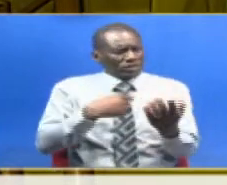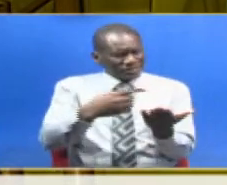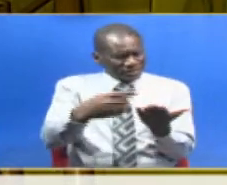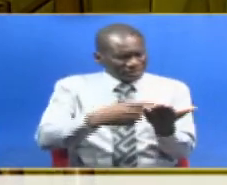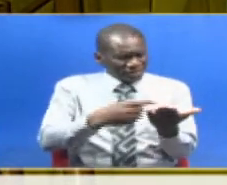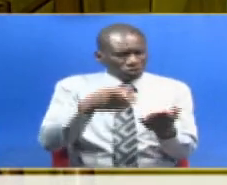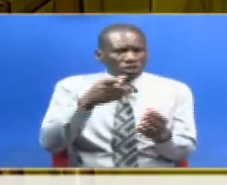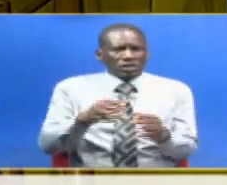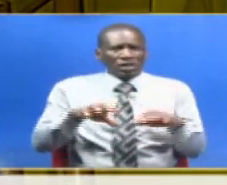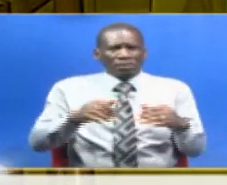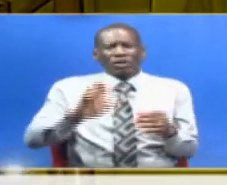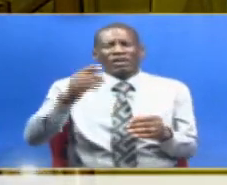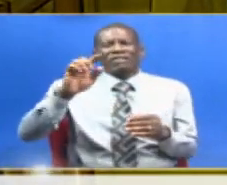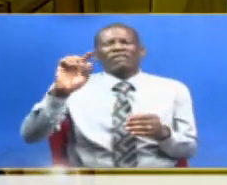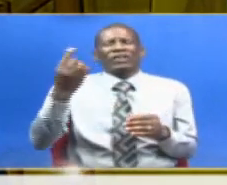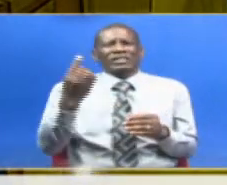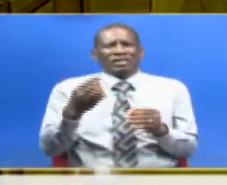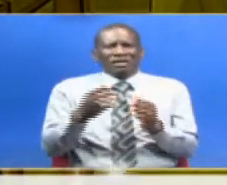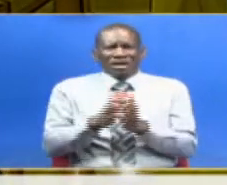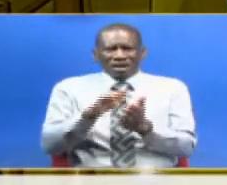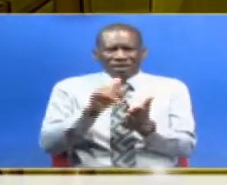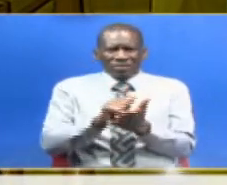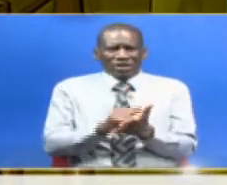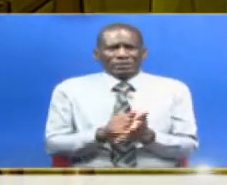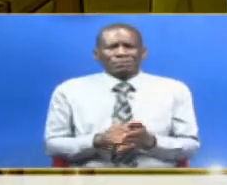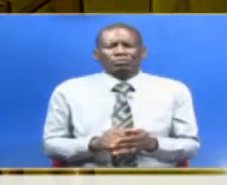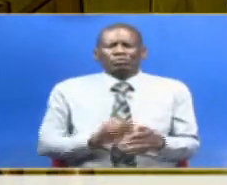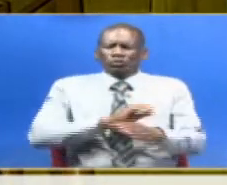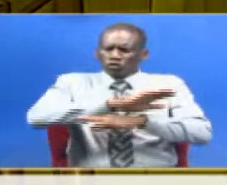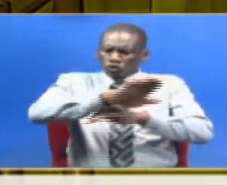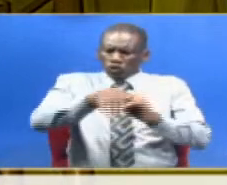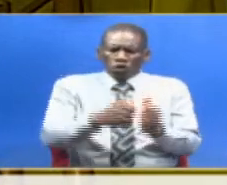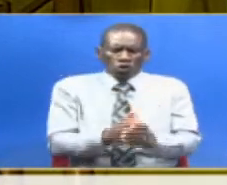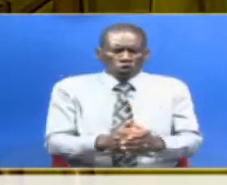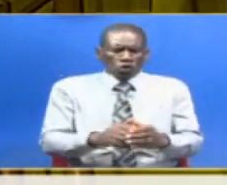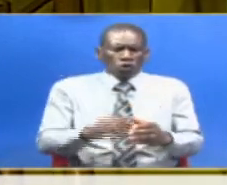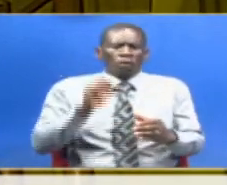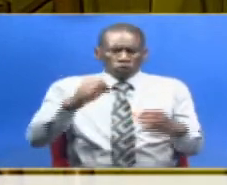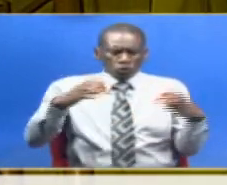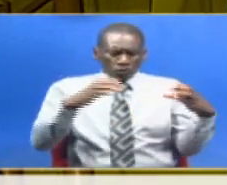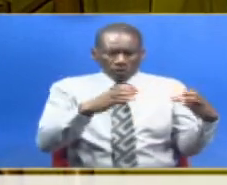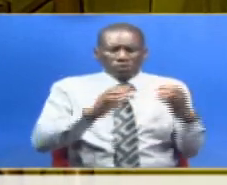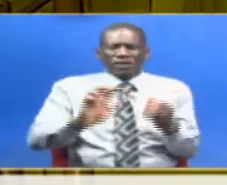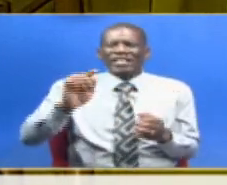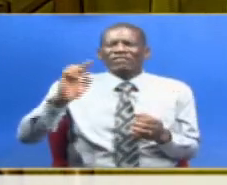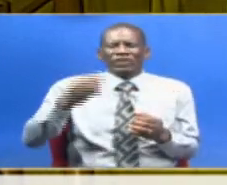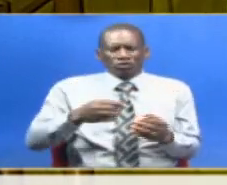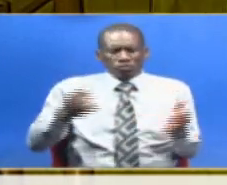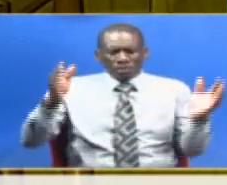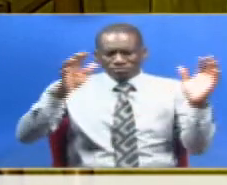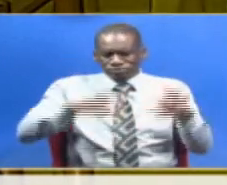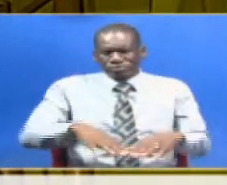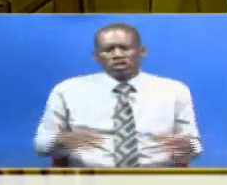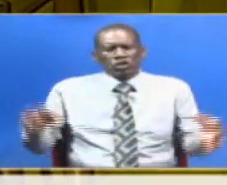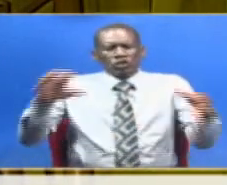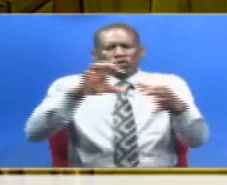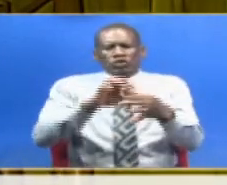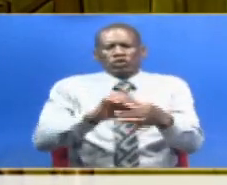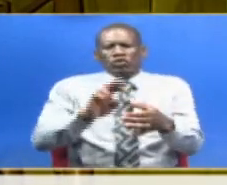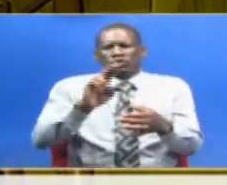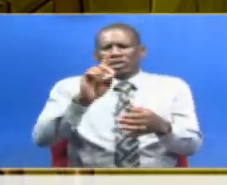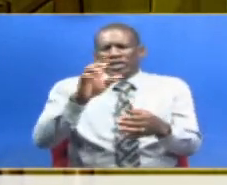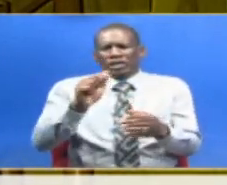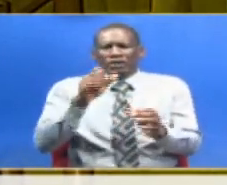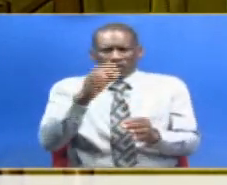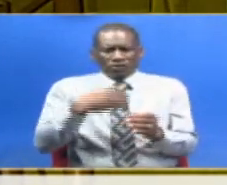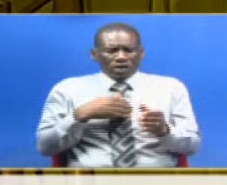wa Kenya Kwanza, na kwamba vyama vyote vya Kenya Kwanza vivunjike na viingie ndani ya UDA. Nikipata fursa pia